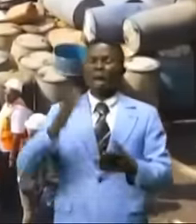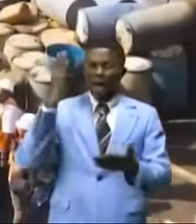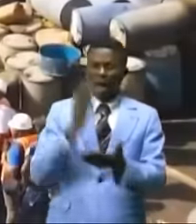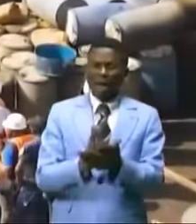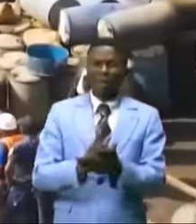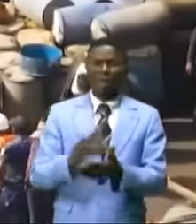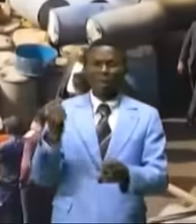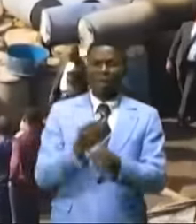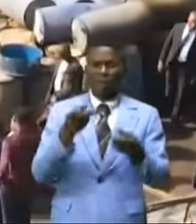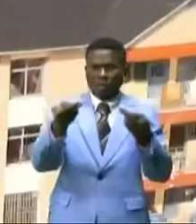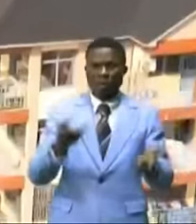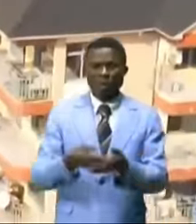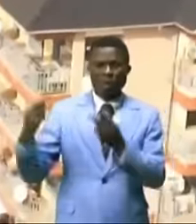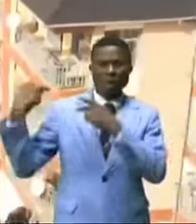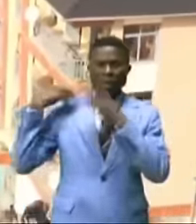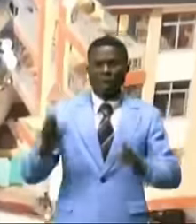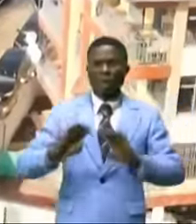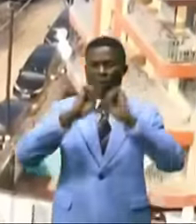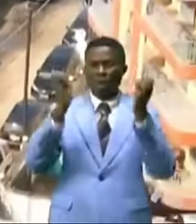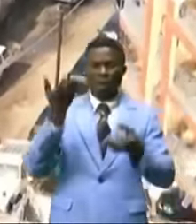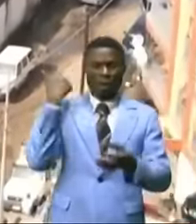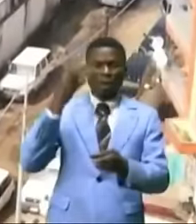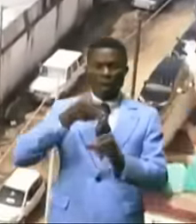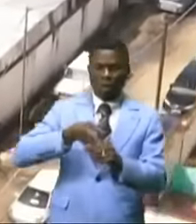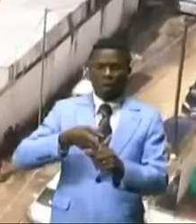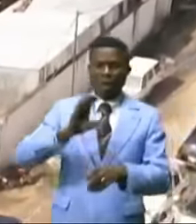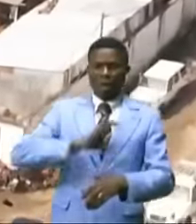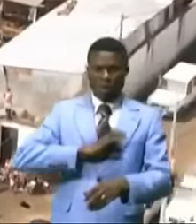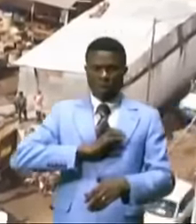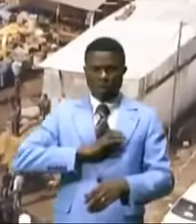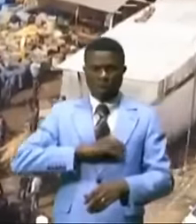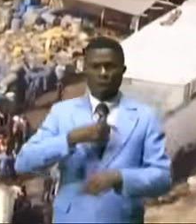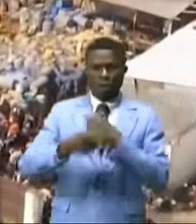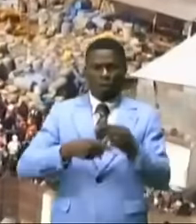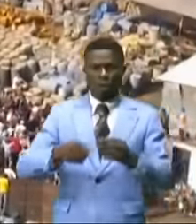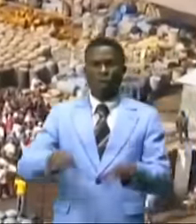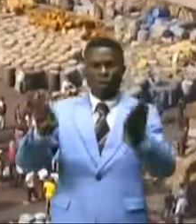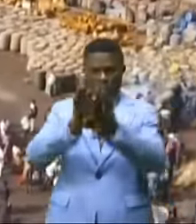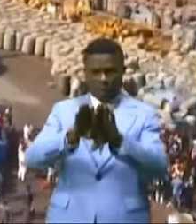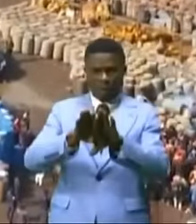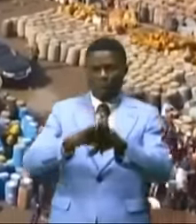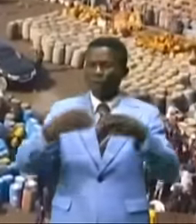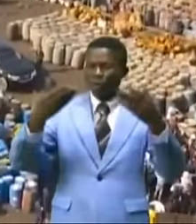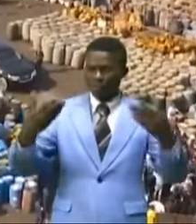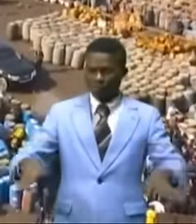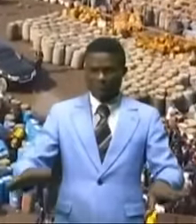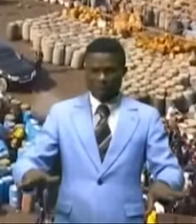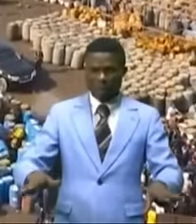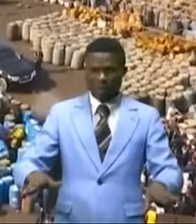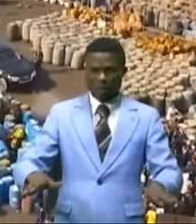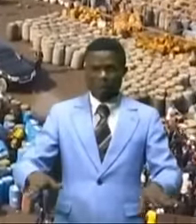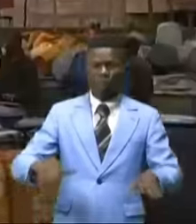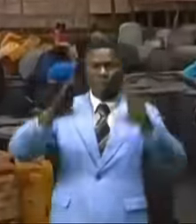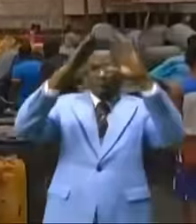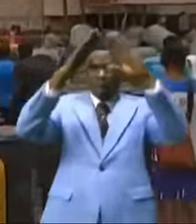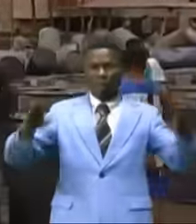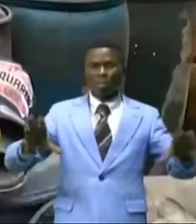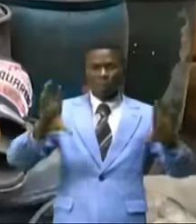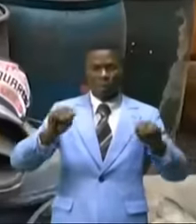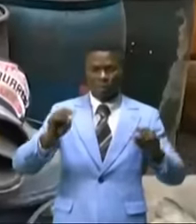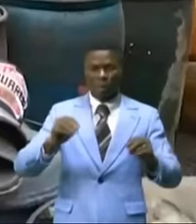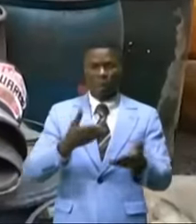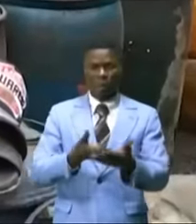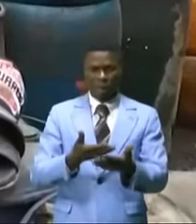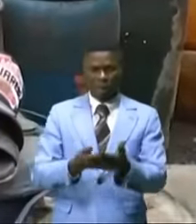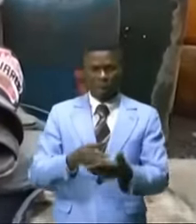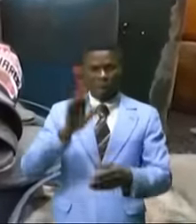résidentiels, les responsables des hydrocarbures et de la police ont procédé à la fermeture définitive de ces dépôts. Après